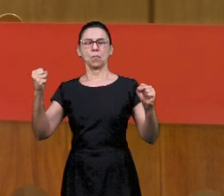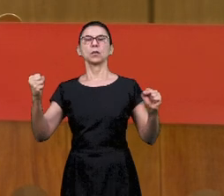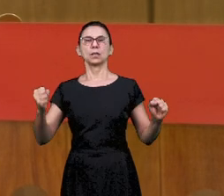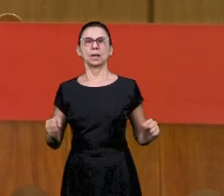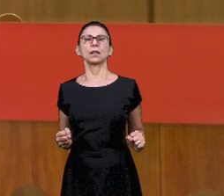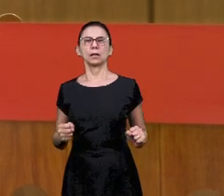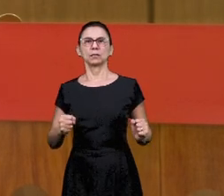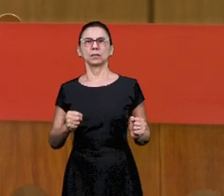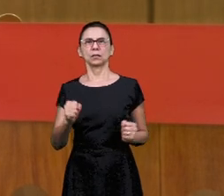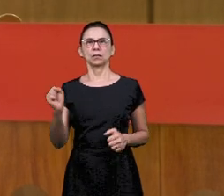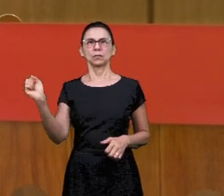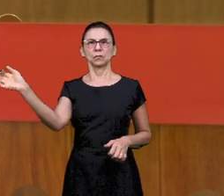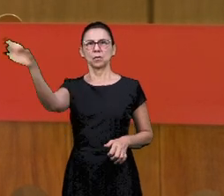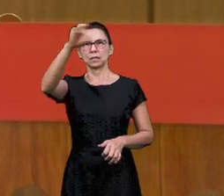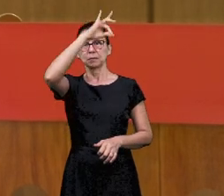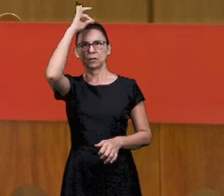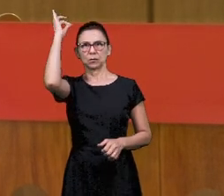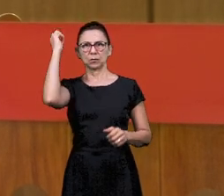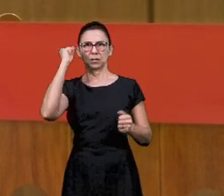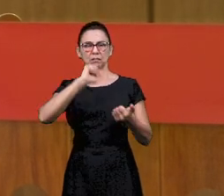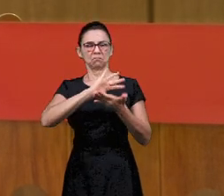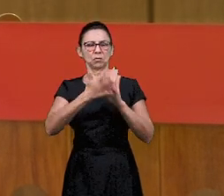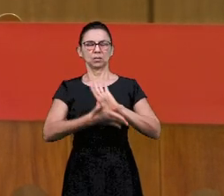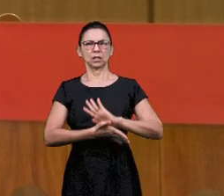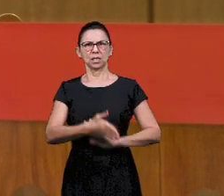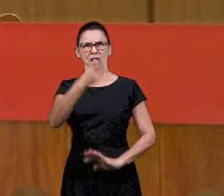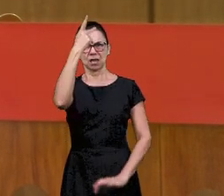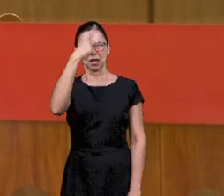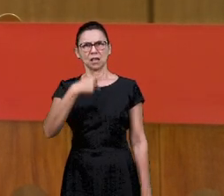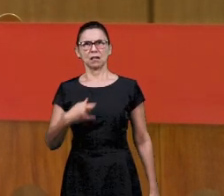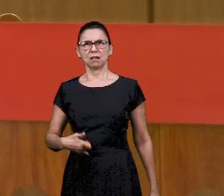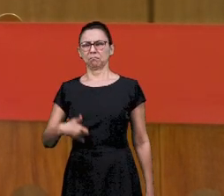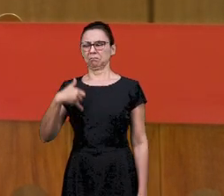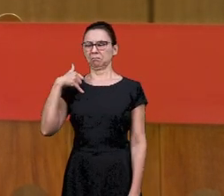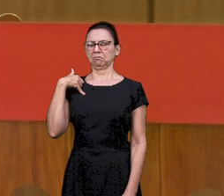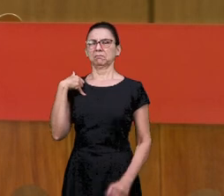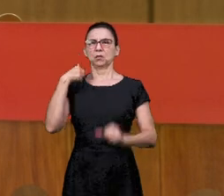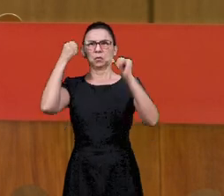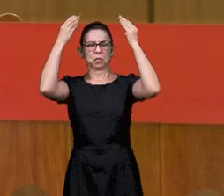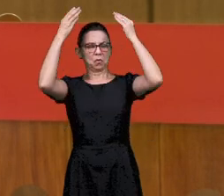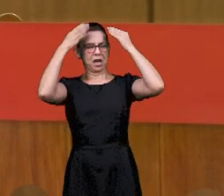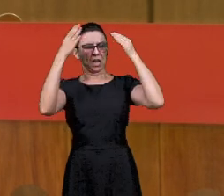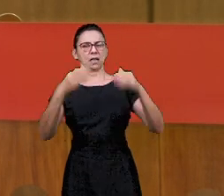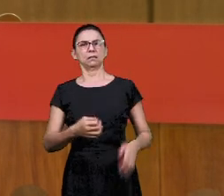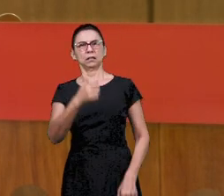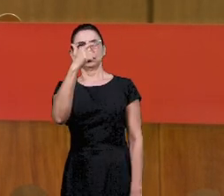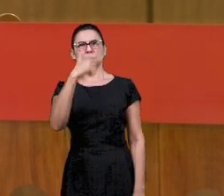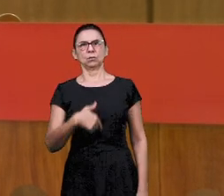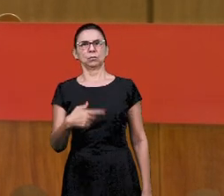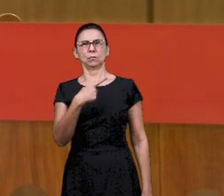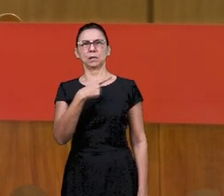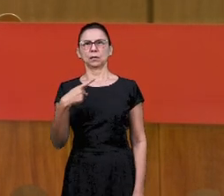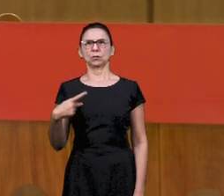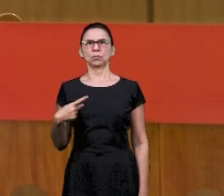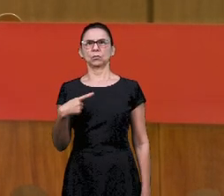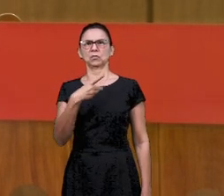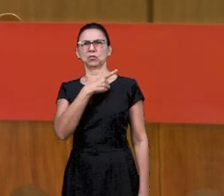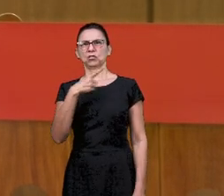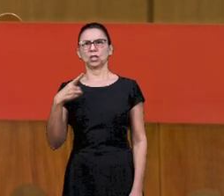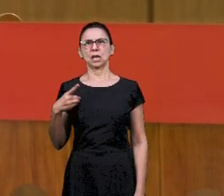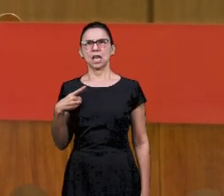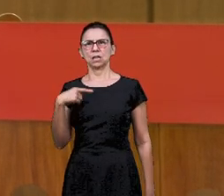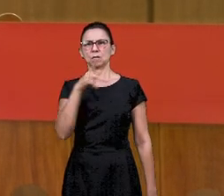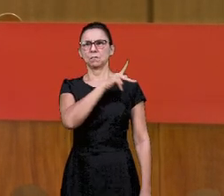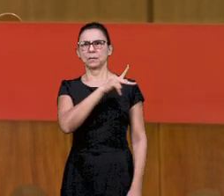du Saint-Esprit parce que lui, c'est lui. Donc, il est roi, il est pasteur, il est le plus grand, il est le diacre, il est le président